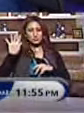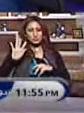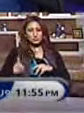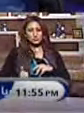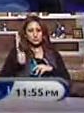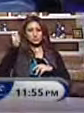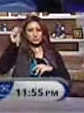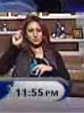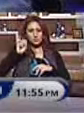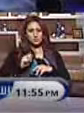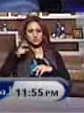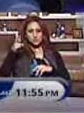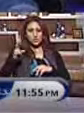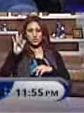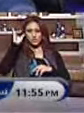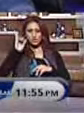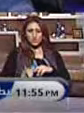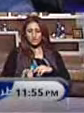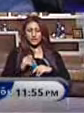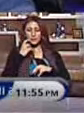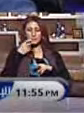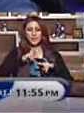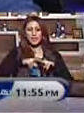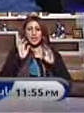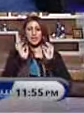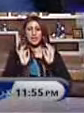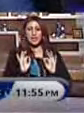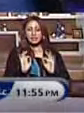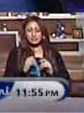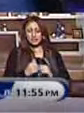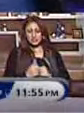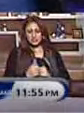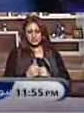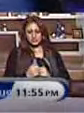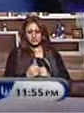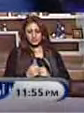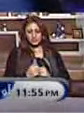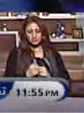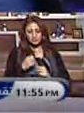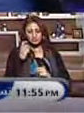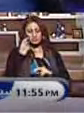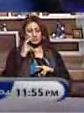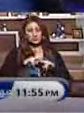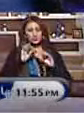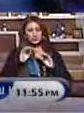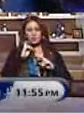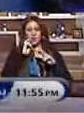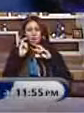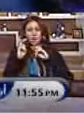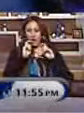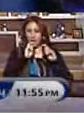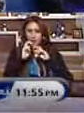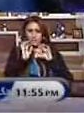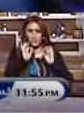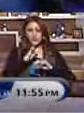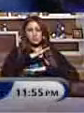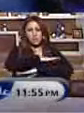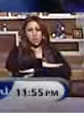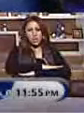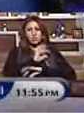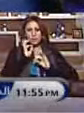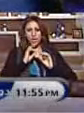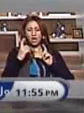واحدا يعني كما قلت لك مرارا من قبل اذا كان هذا كل الفرقاء الذين يتحاورون ويتصارعون او